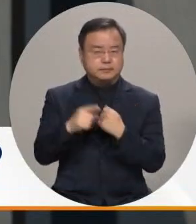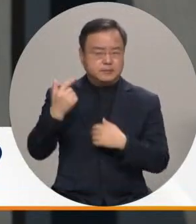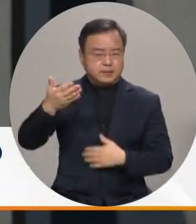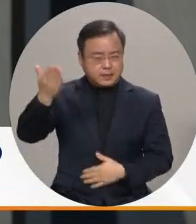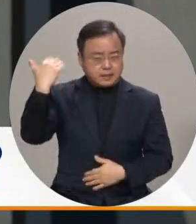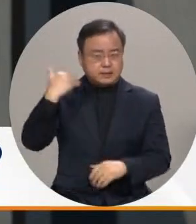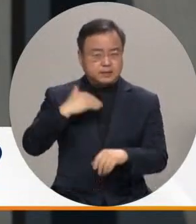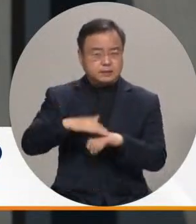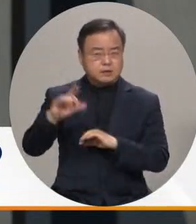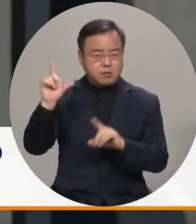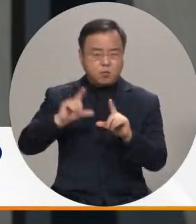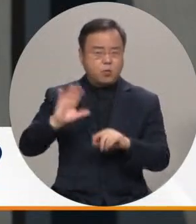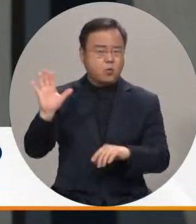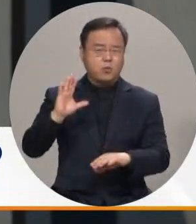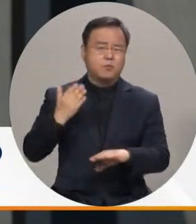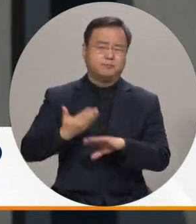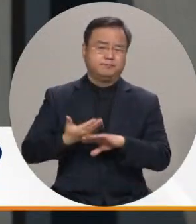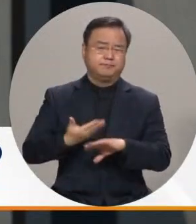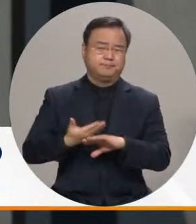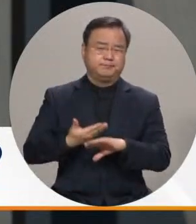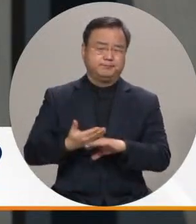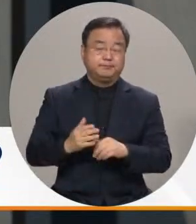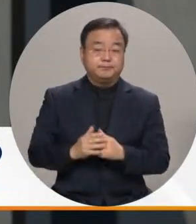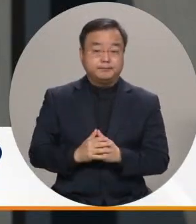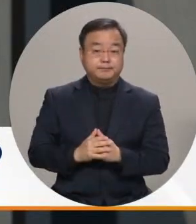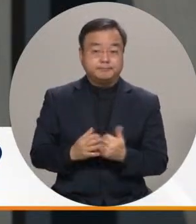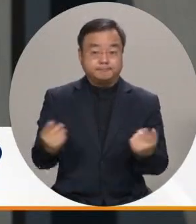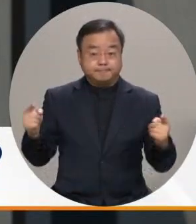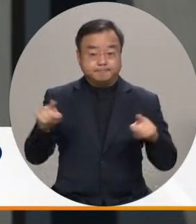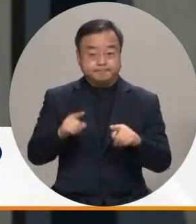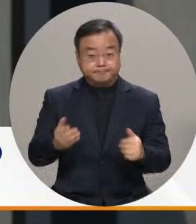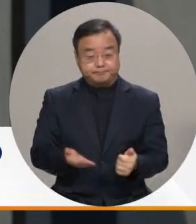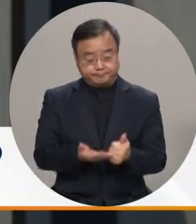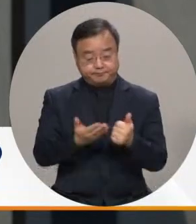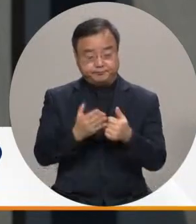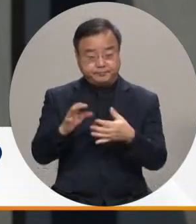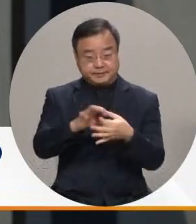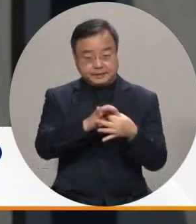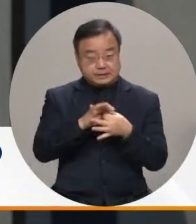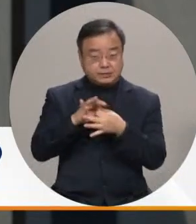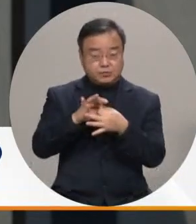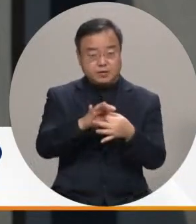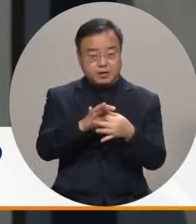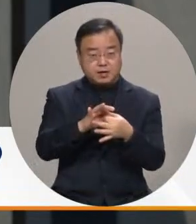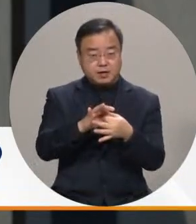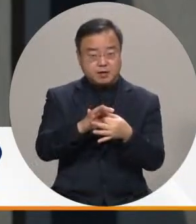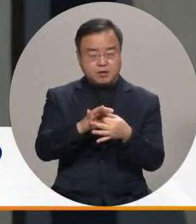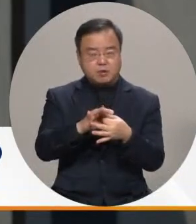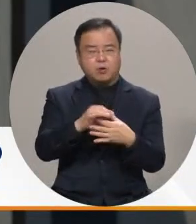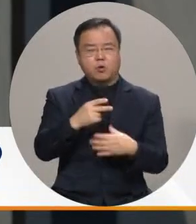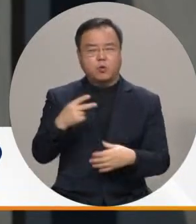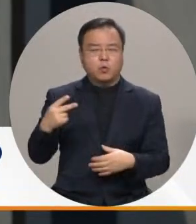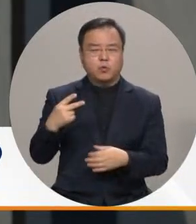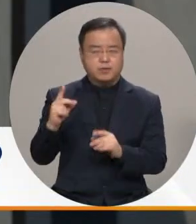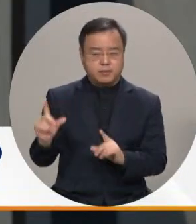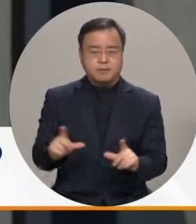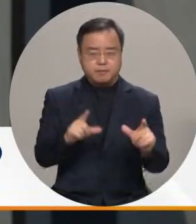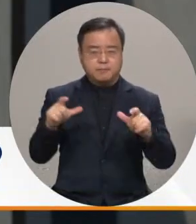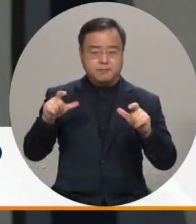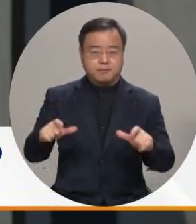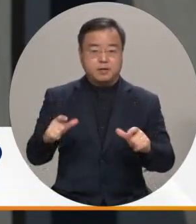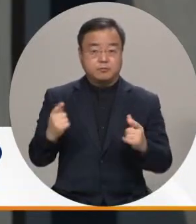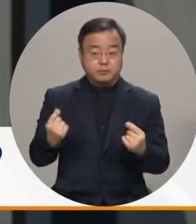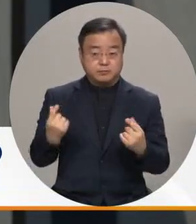형태일 수는 없을 것 같습니다 그런데 함께 키우는 관계망이 곧 마을이지 않을까 싶고요 그 현대 사회가